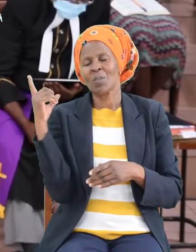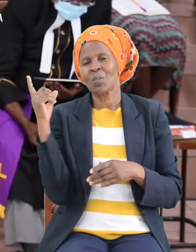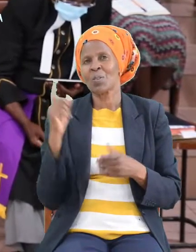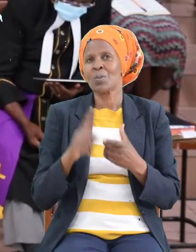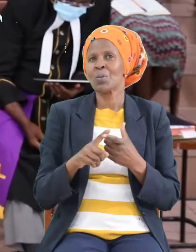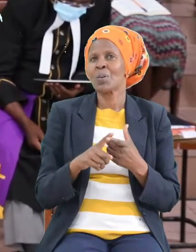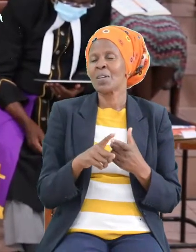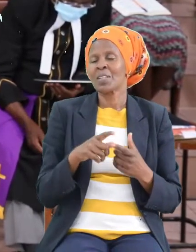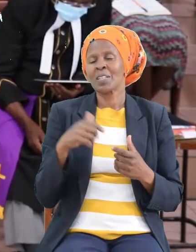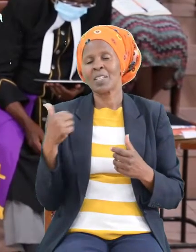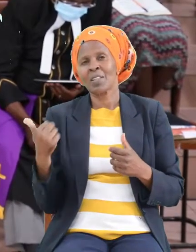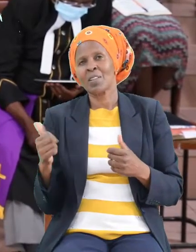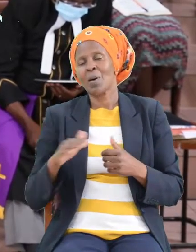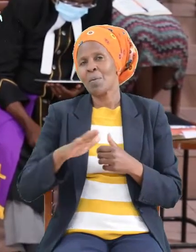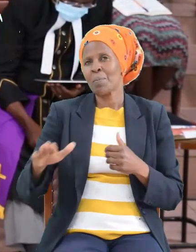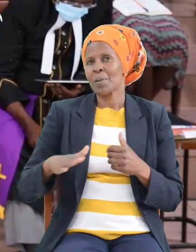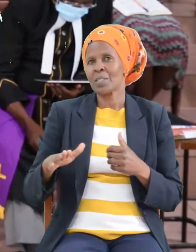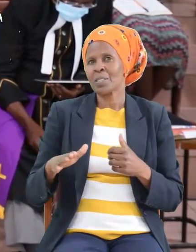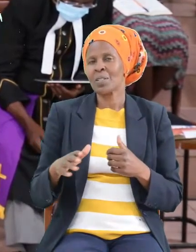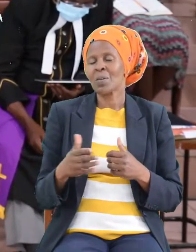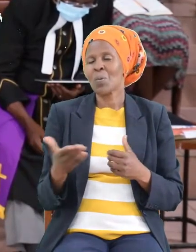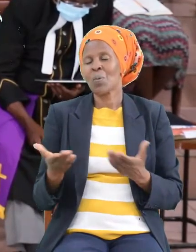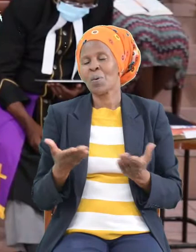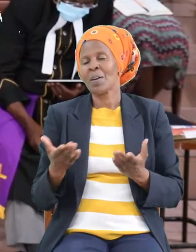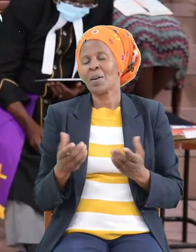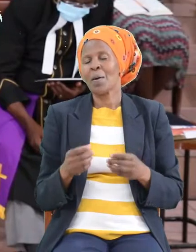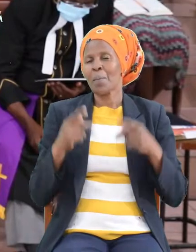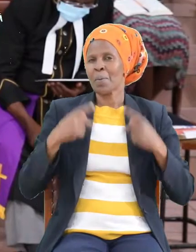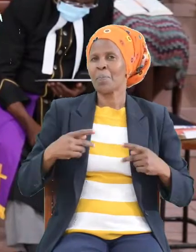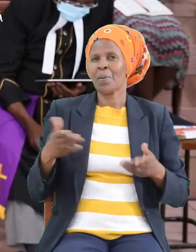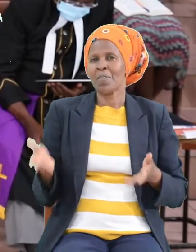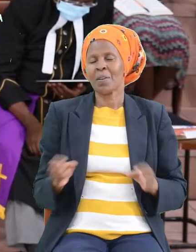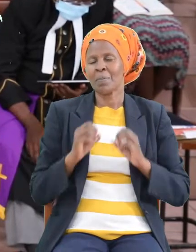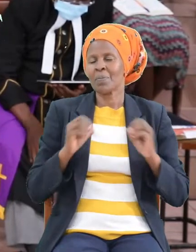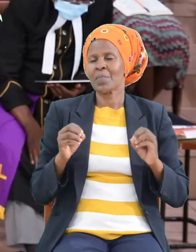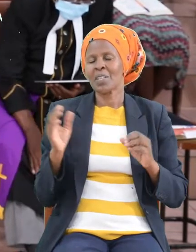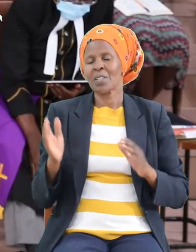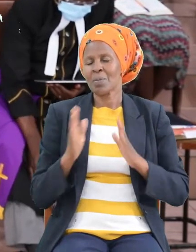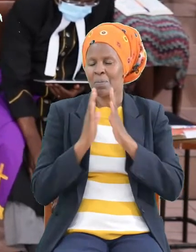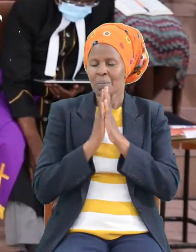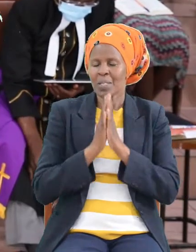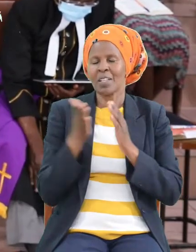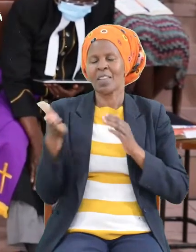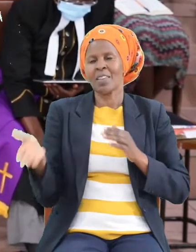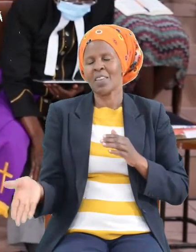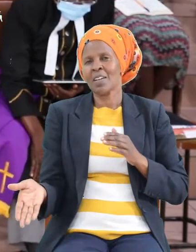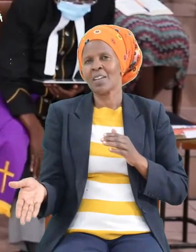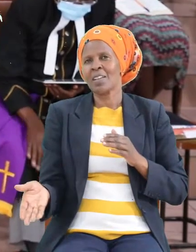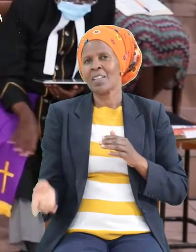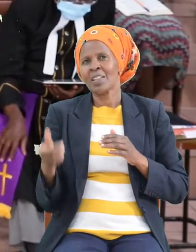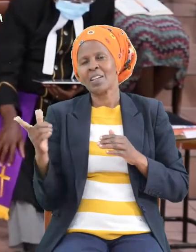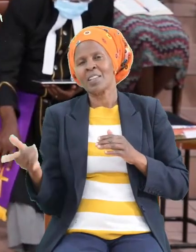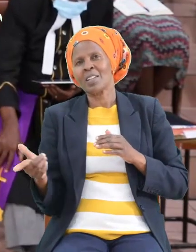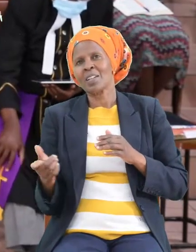akaenda zake mahali pasipokuwa na watu, akaomba huko. Simoni na